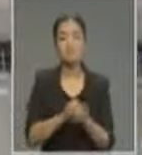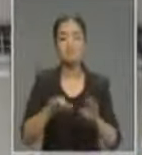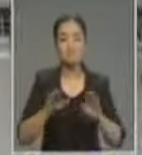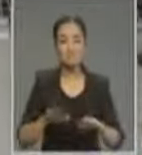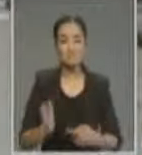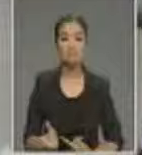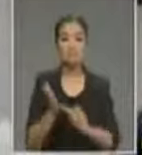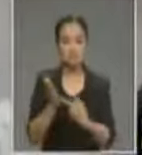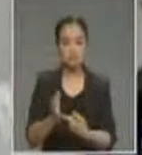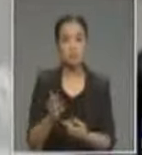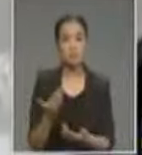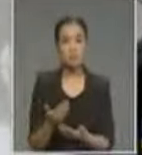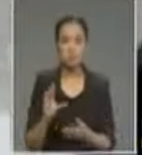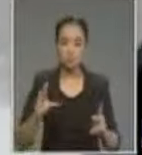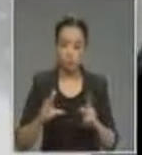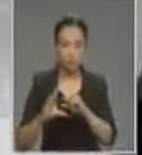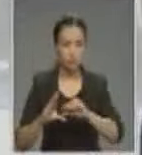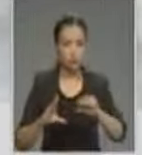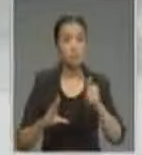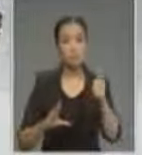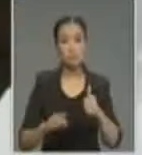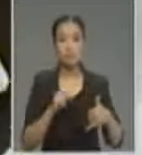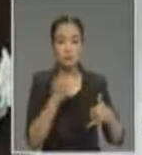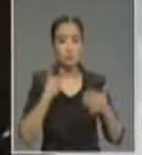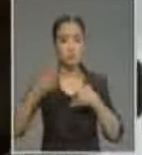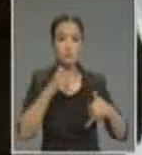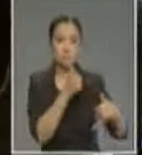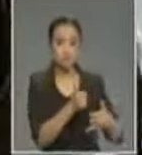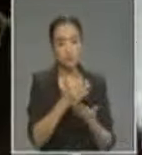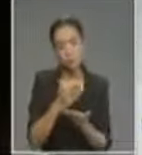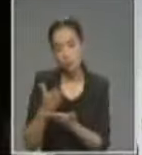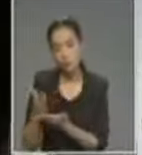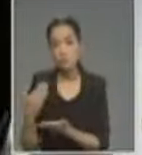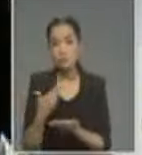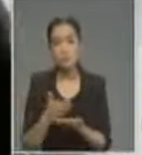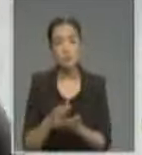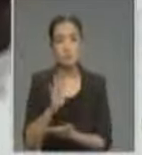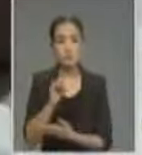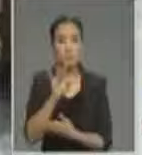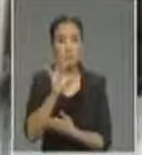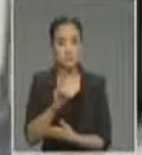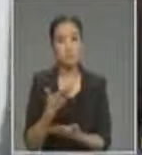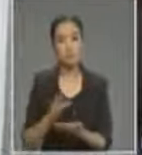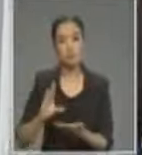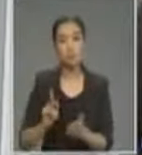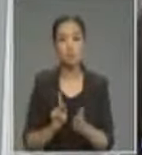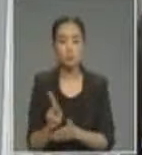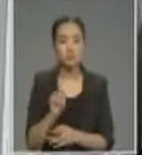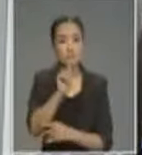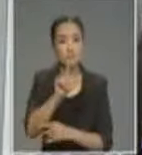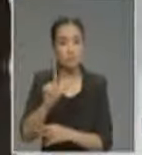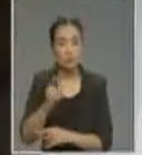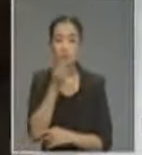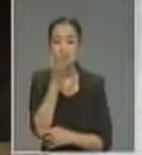การเสนอปล่อยกู้ลูกค้าเดิมที่ประวัติดีชำระหนี้ต่อเนื่อง48งวดนะคะวงเงินกู้เนี่ยไม่เกิน1ล้านบาทแล้วก็